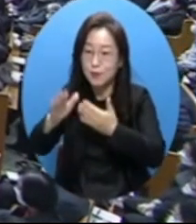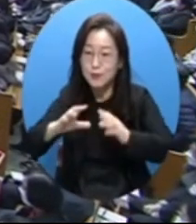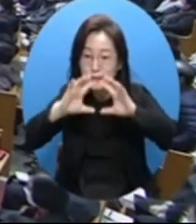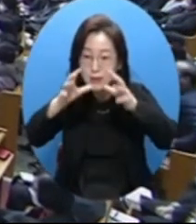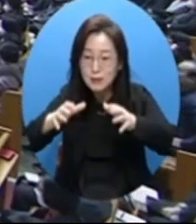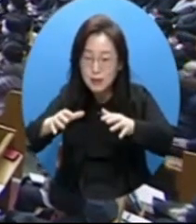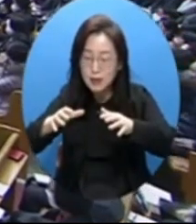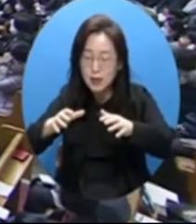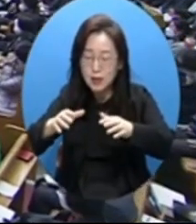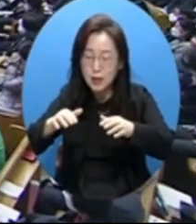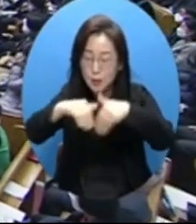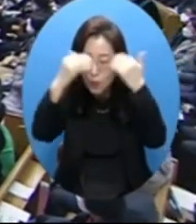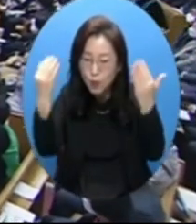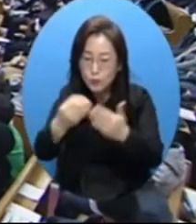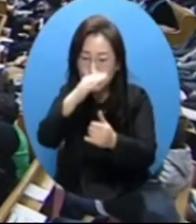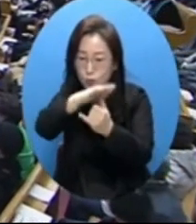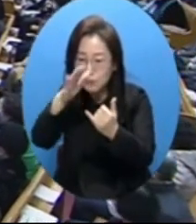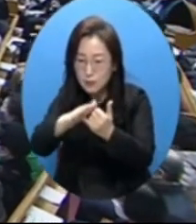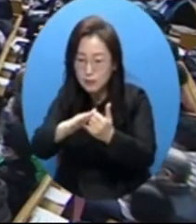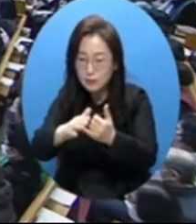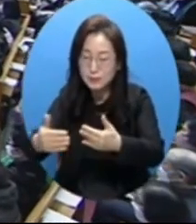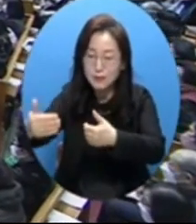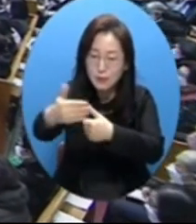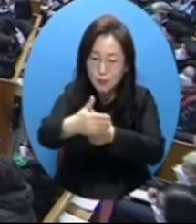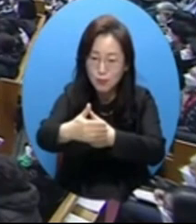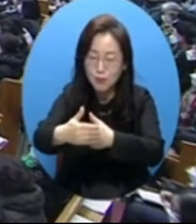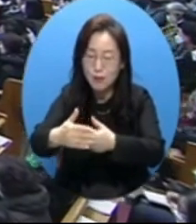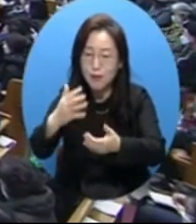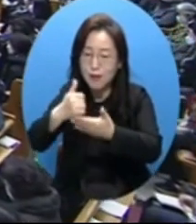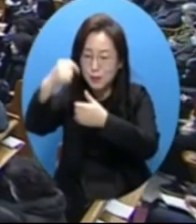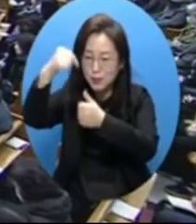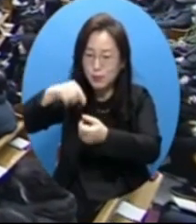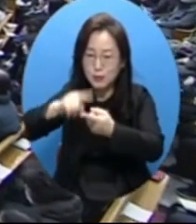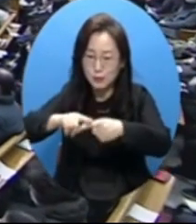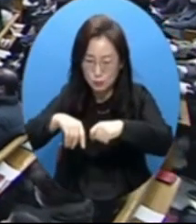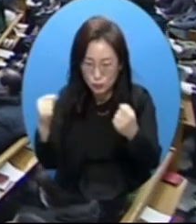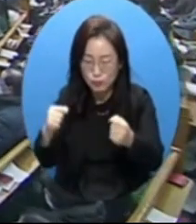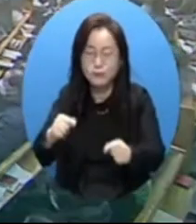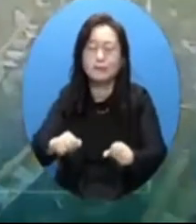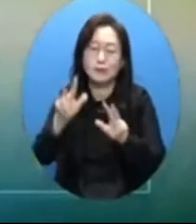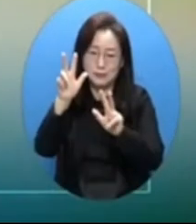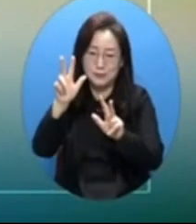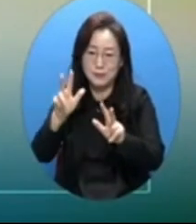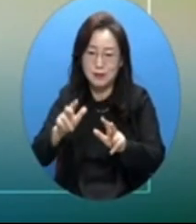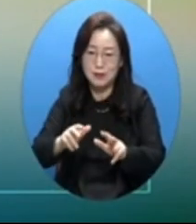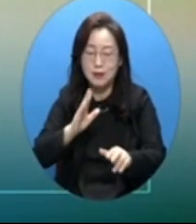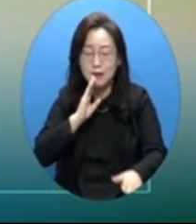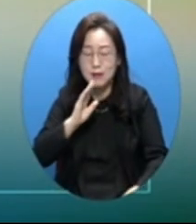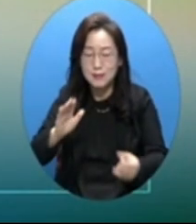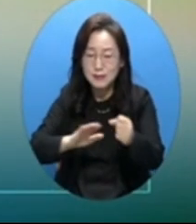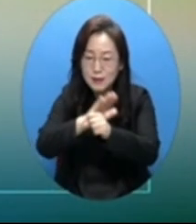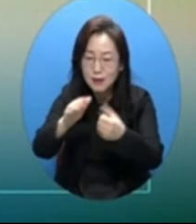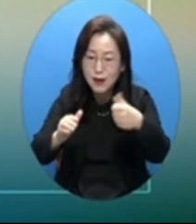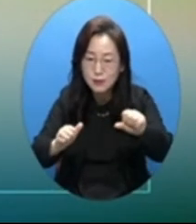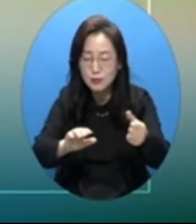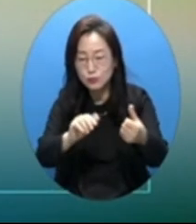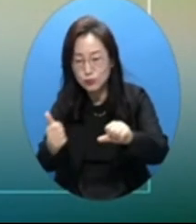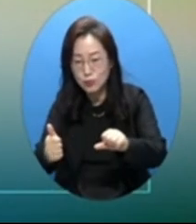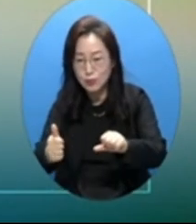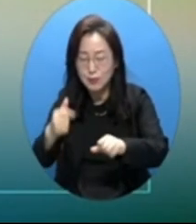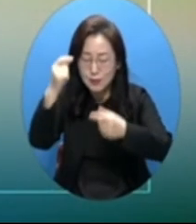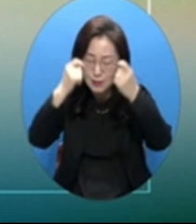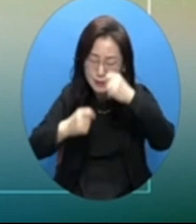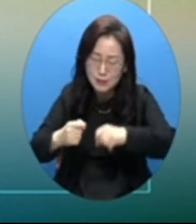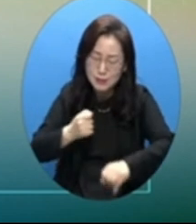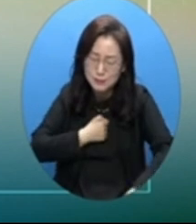아이들이를 품고 주님이 기뻐지는 길을 가겠다고 다짐합니다 순식간에 사랑하는 아들을 잃은 슬픔과 가슴이